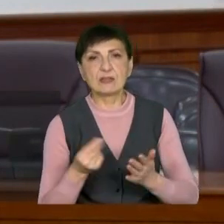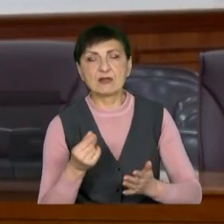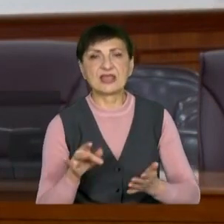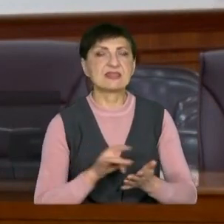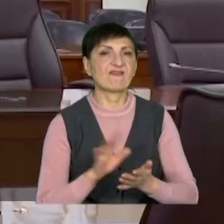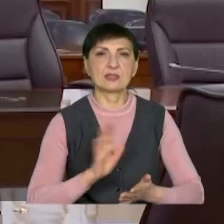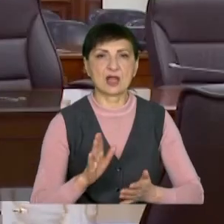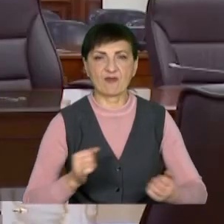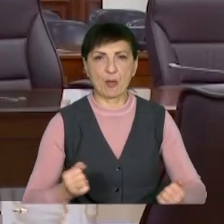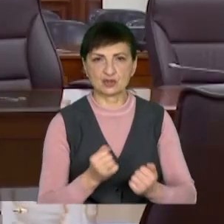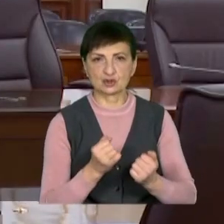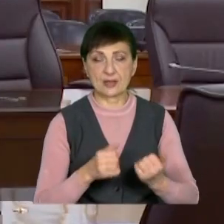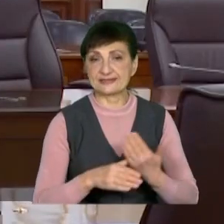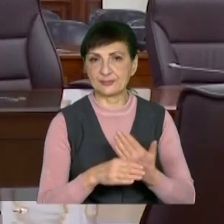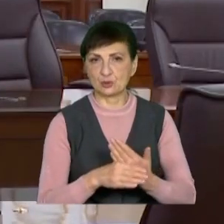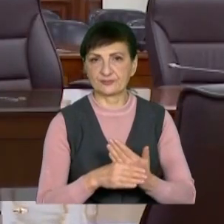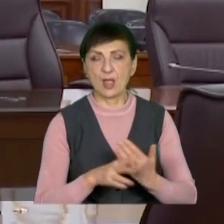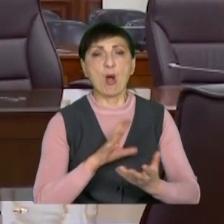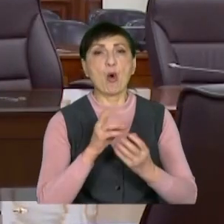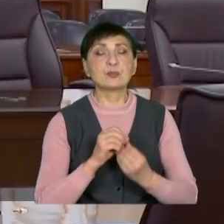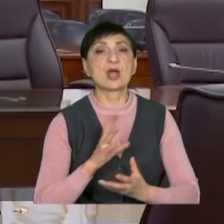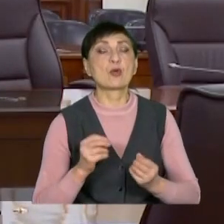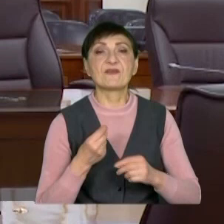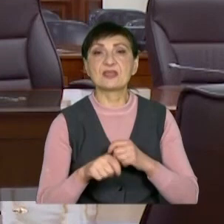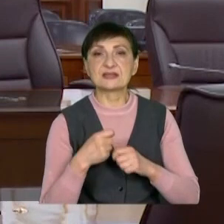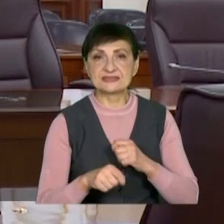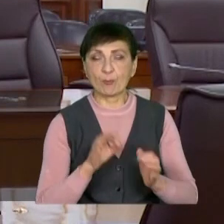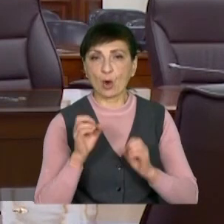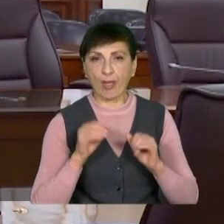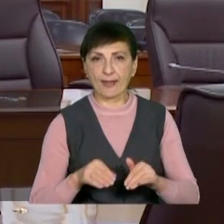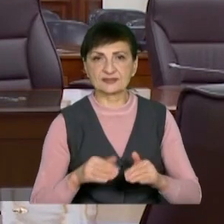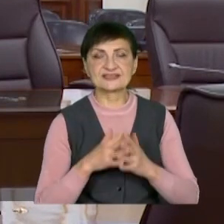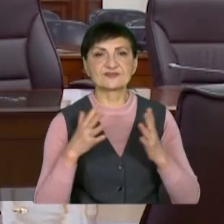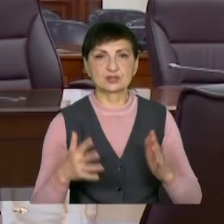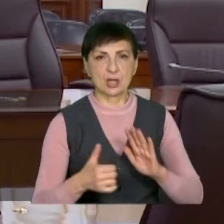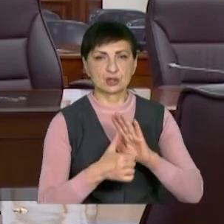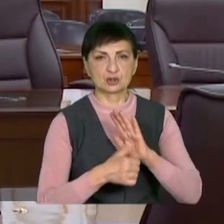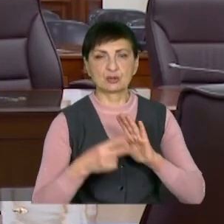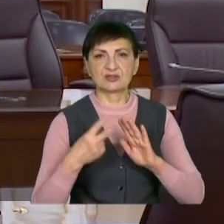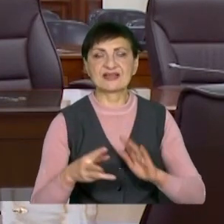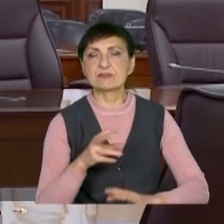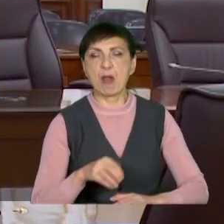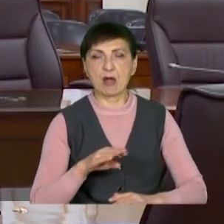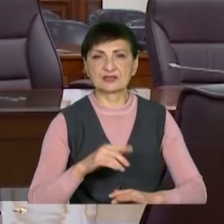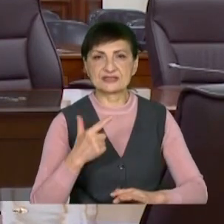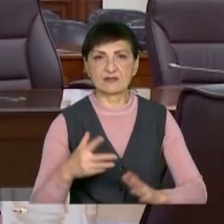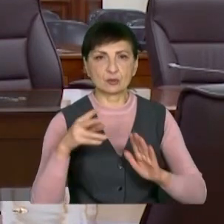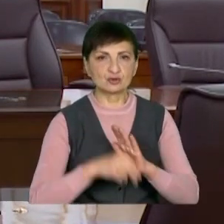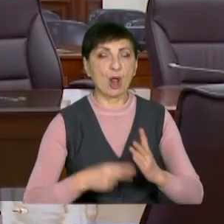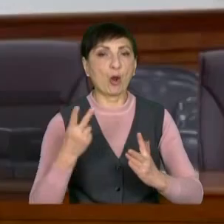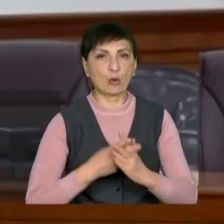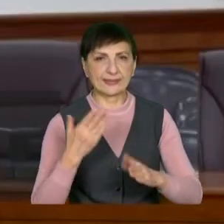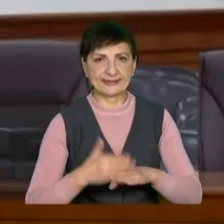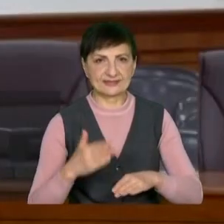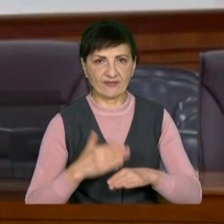нефинансовые меры поддержки и стимулирования. Общий объем финансирования проектов составляет свыше 620 миллиардов тенге, включая льготное